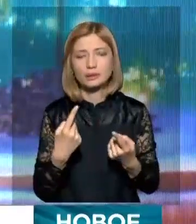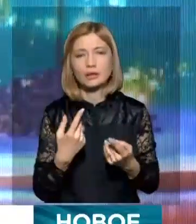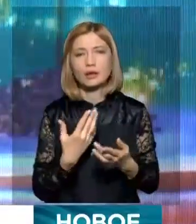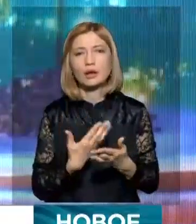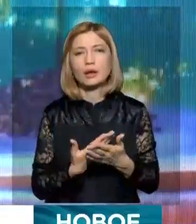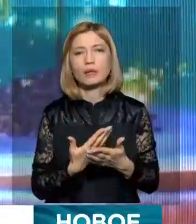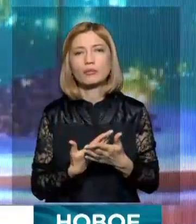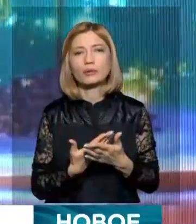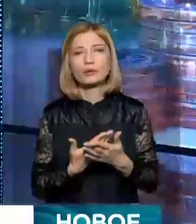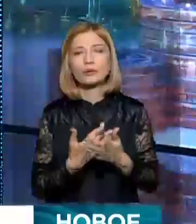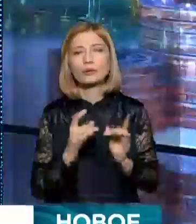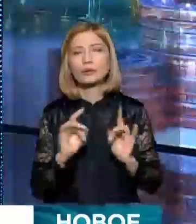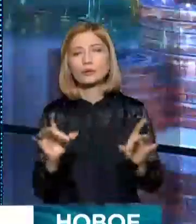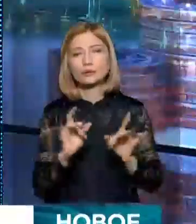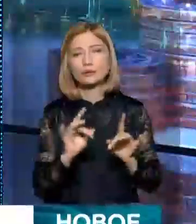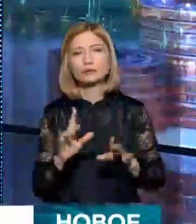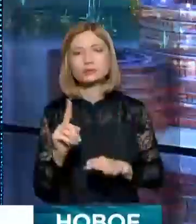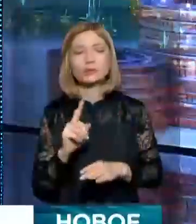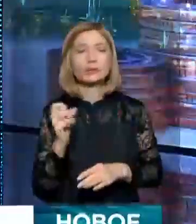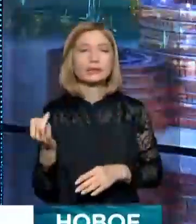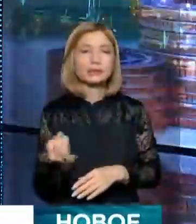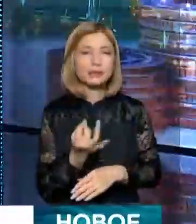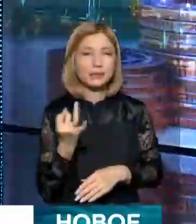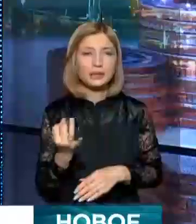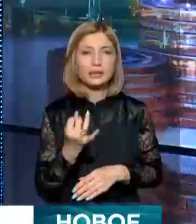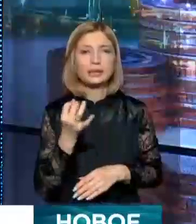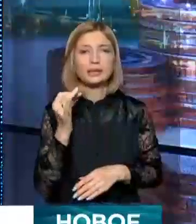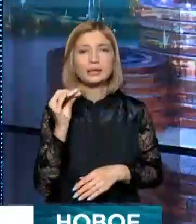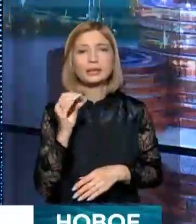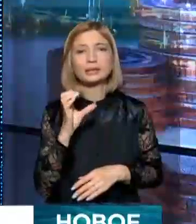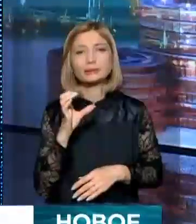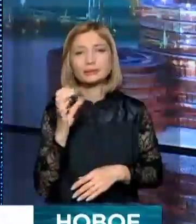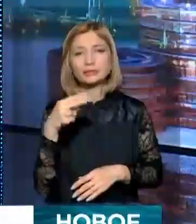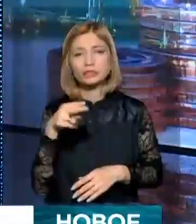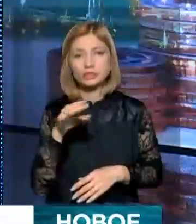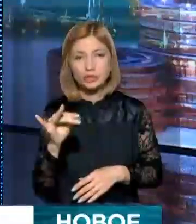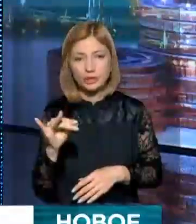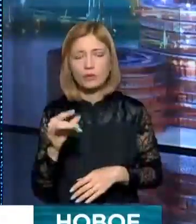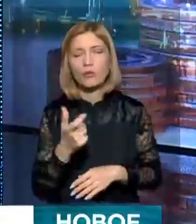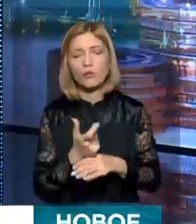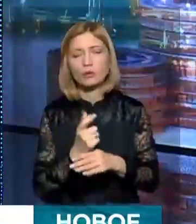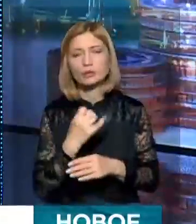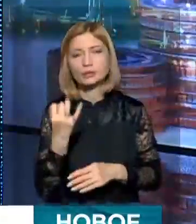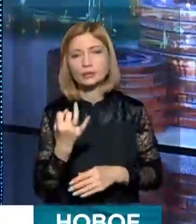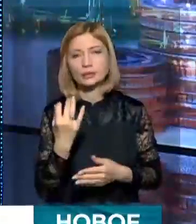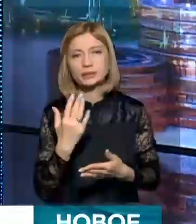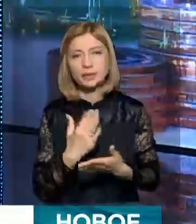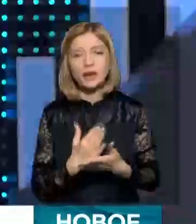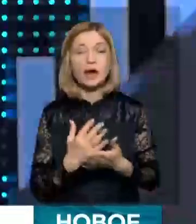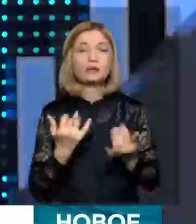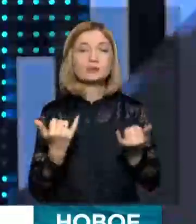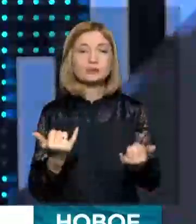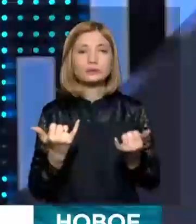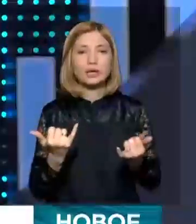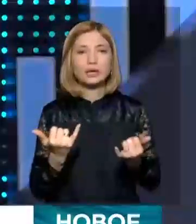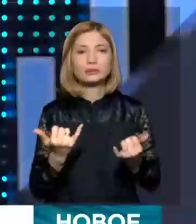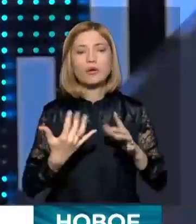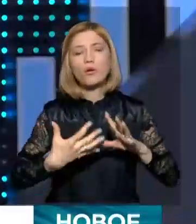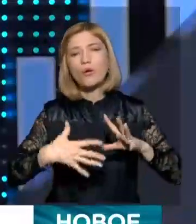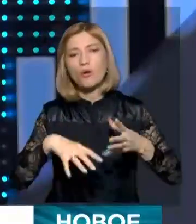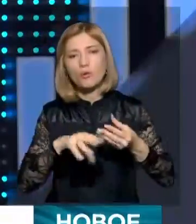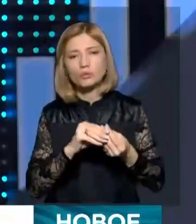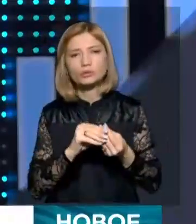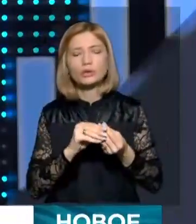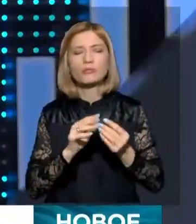что интерес к ESG очень большой на самом деле. Однако, Женебек, сейчас наблюдается общемировая